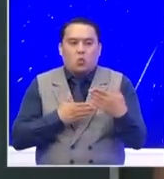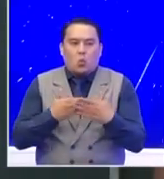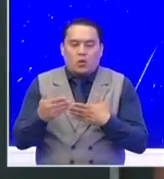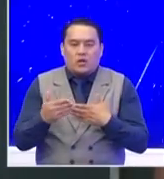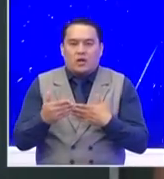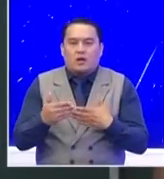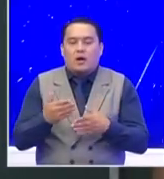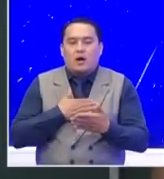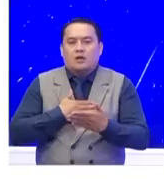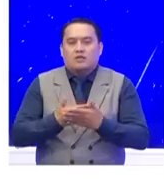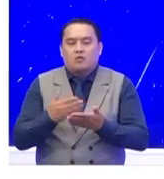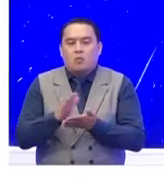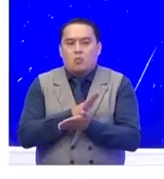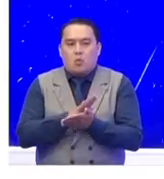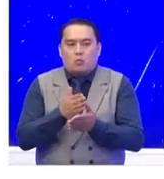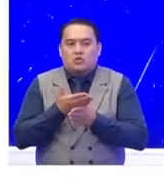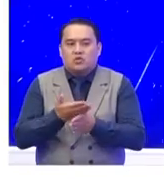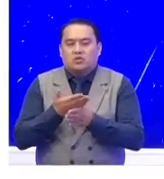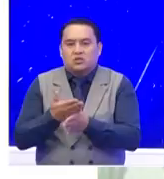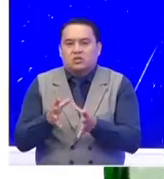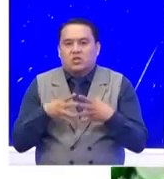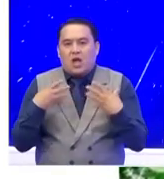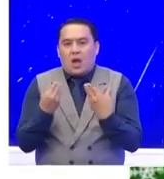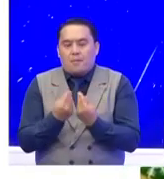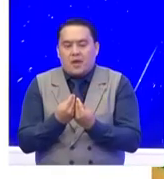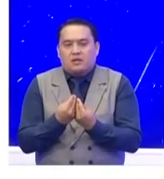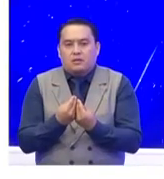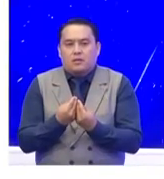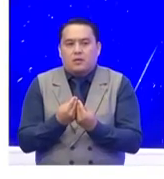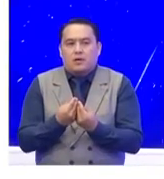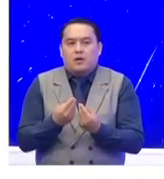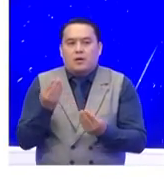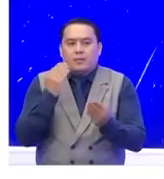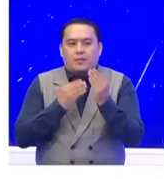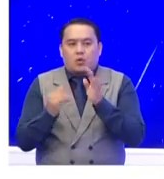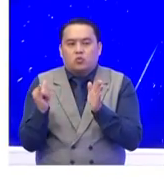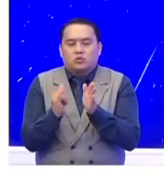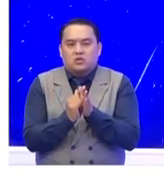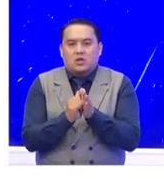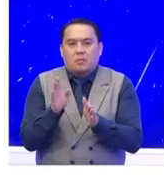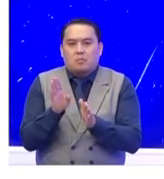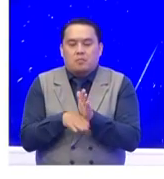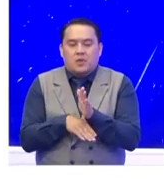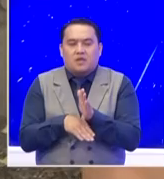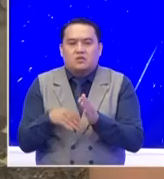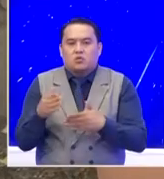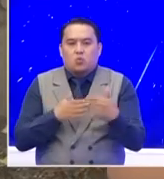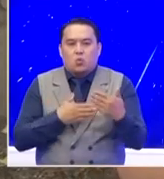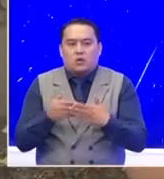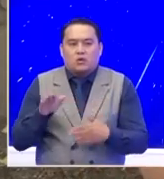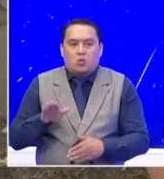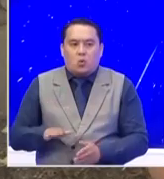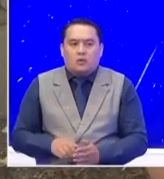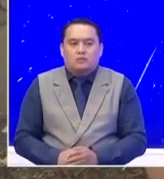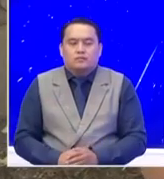которого волонтеры по всему Казахстану помогают семьям с приобретением протезов для малышей, родившихся без конечностей. Мы нашли